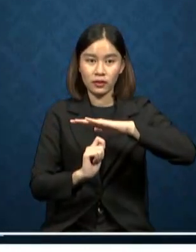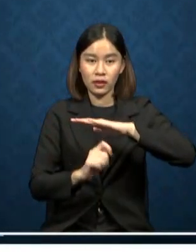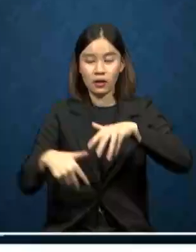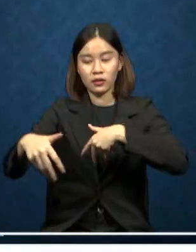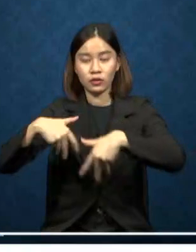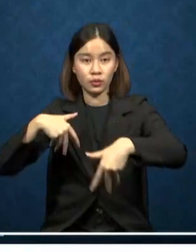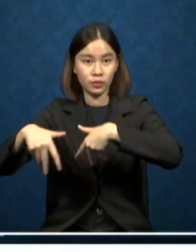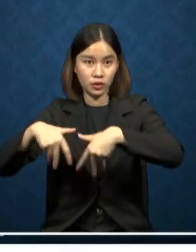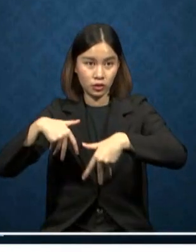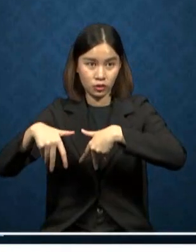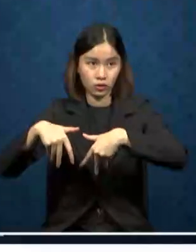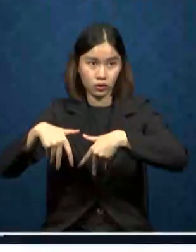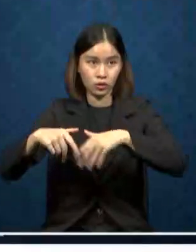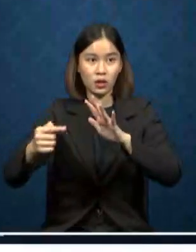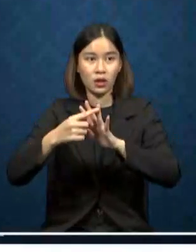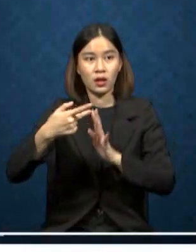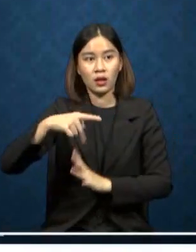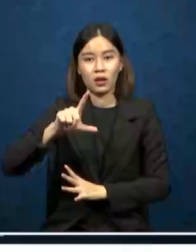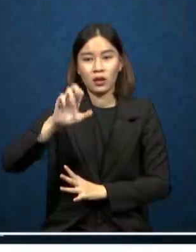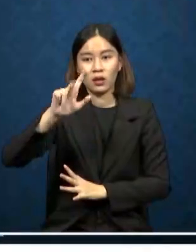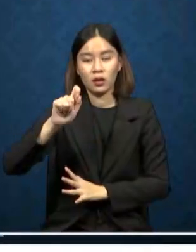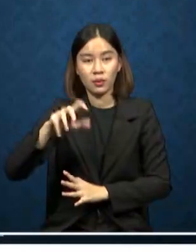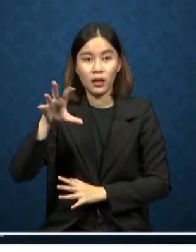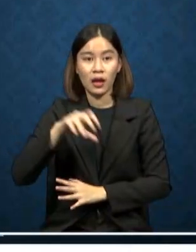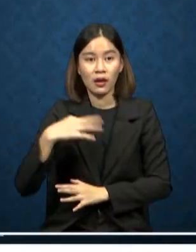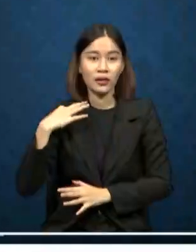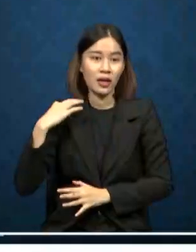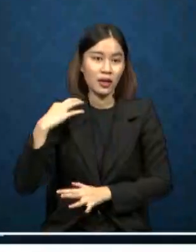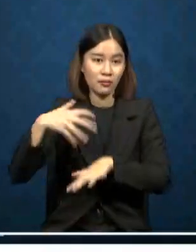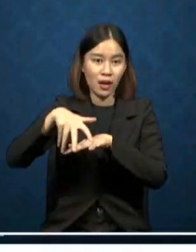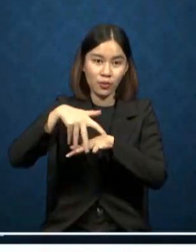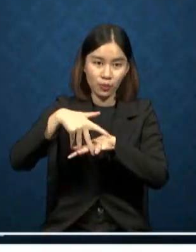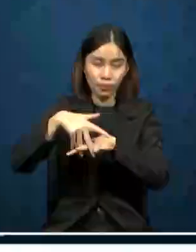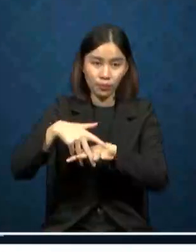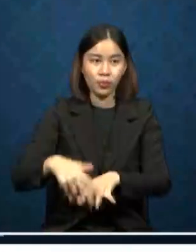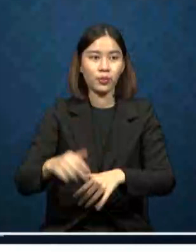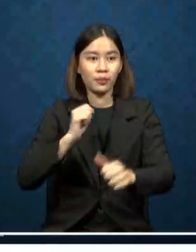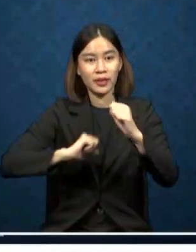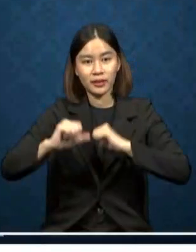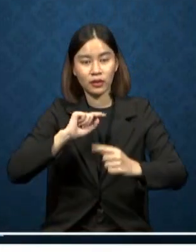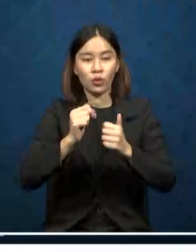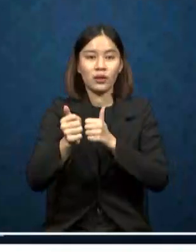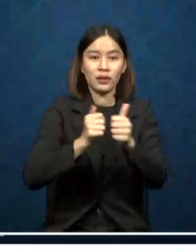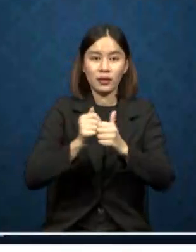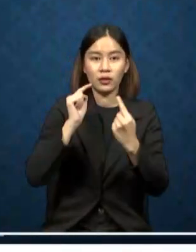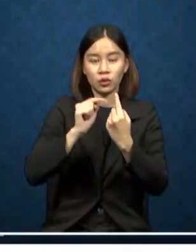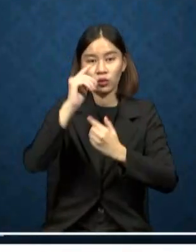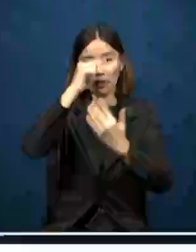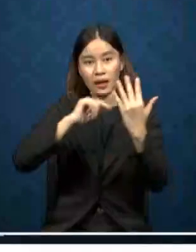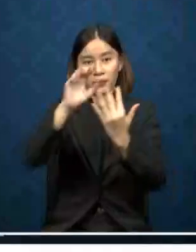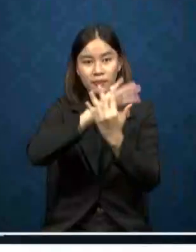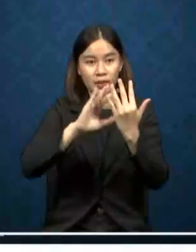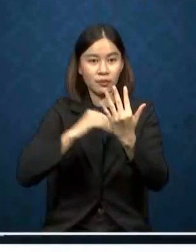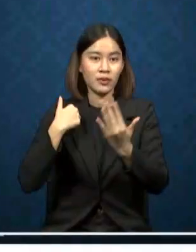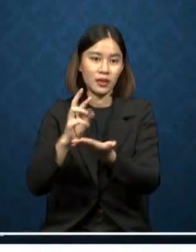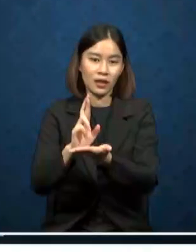ชนอ่าเปลือยหัวดงนะคะได้นำผ้าไหมมาโชว์และผ้าทุกชนิดได้ผ่านการประกวดระดับประเทศและได้